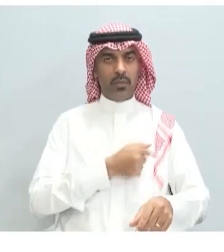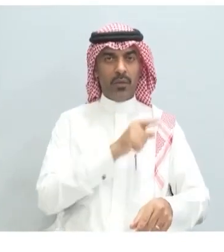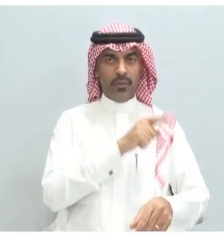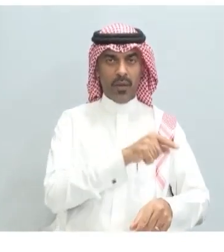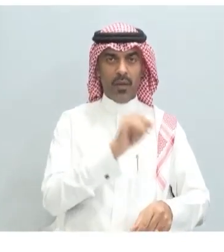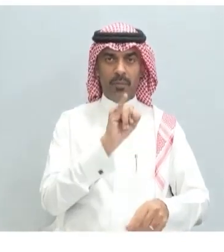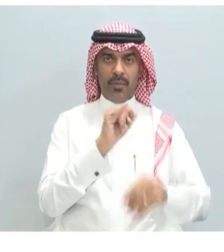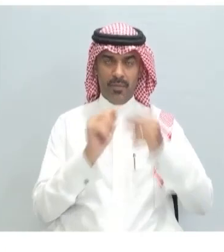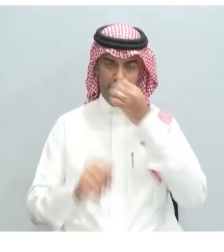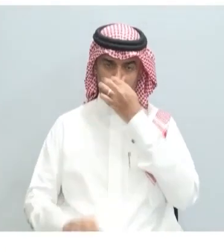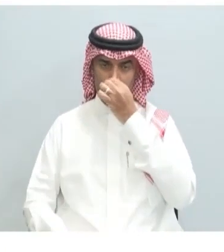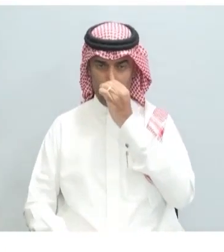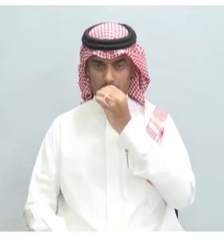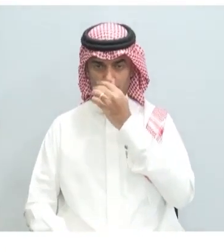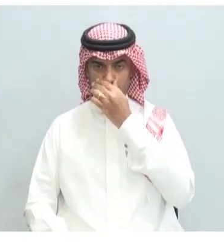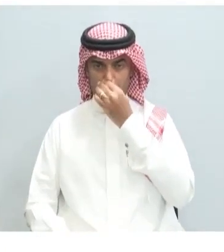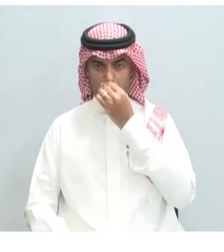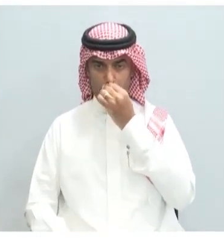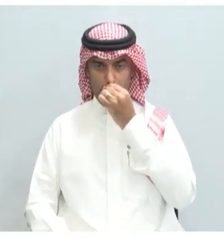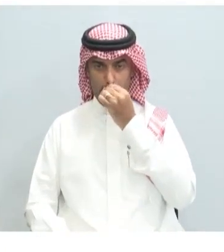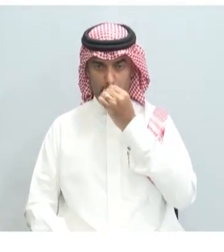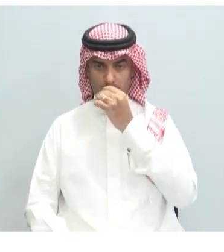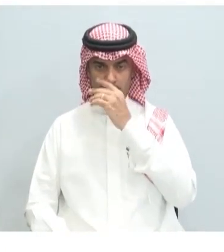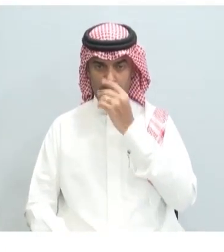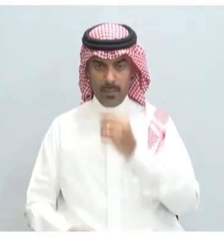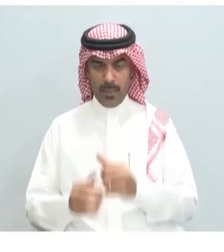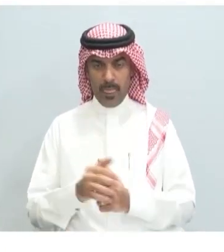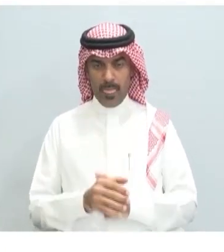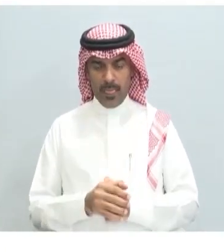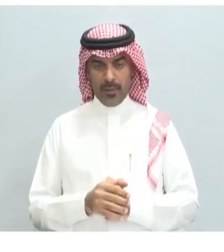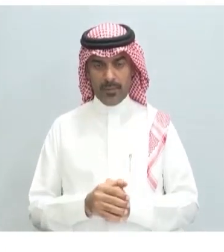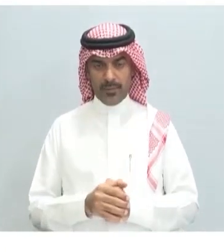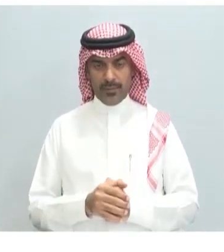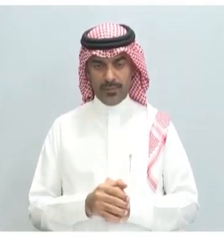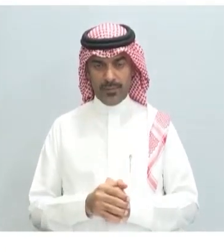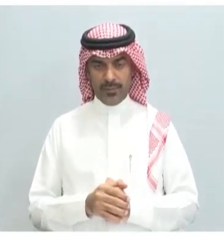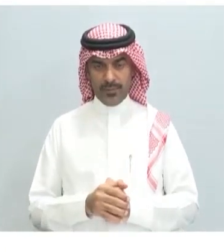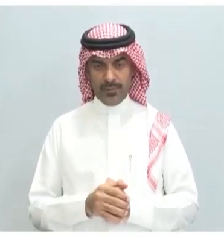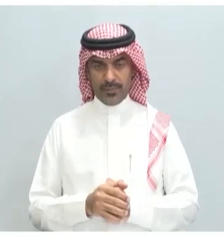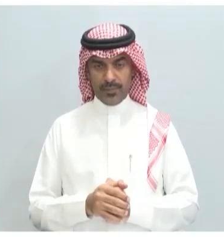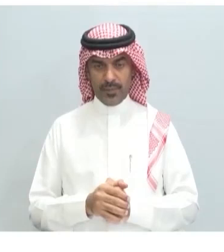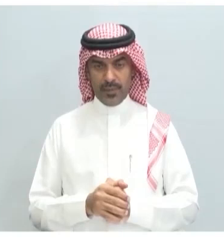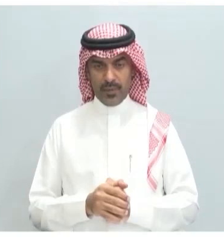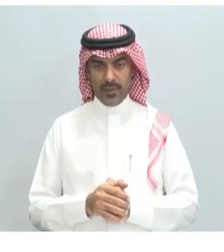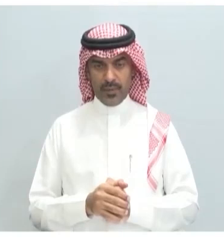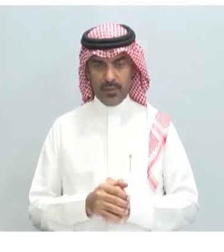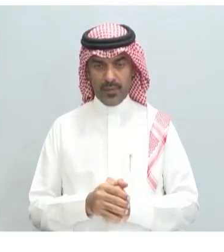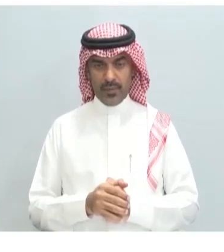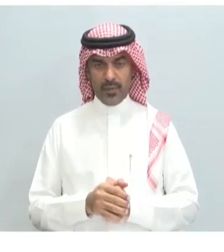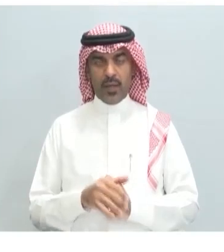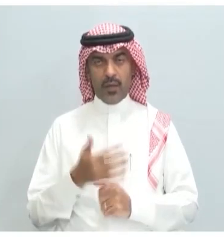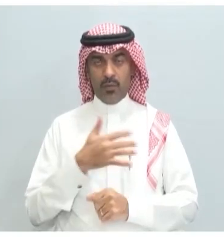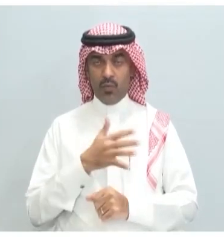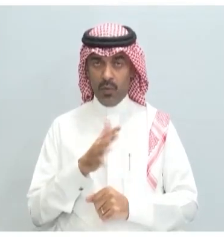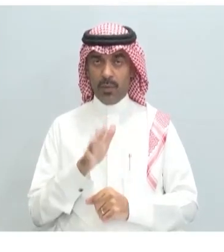متنافيين لان يمكن وجود طالب